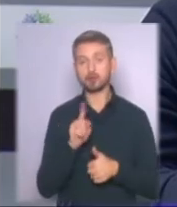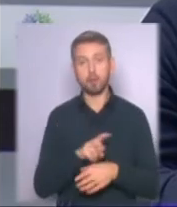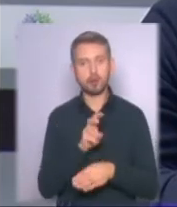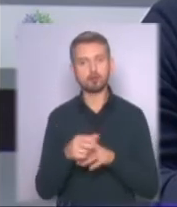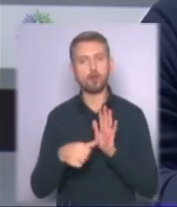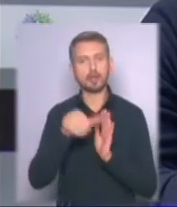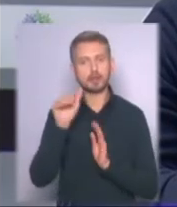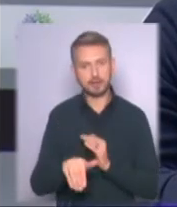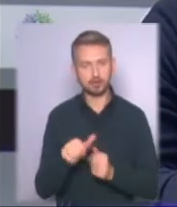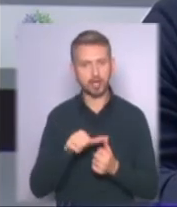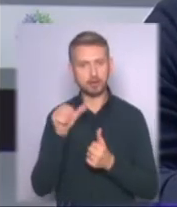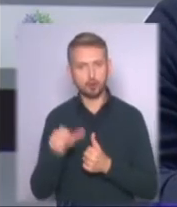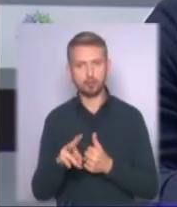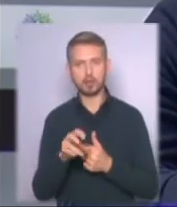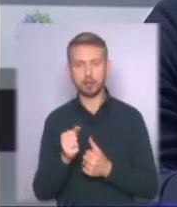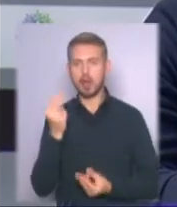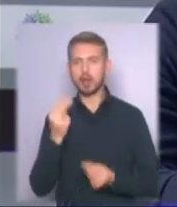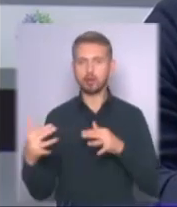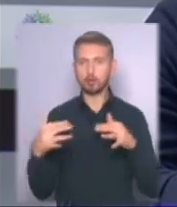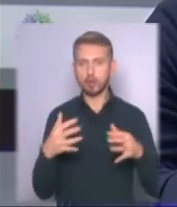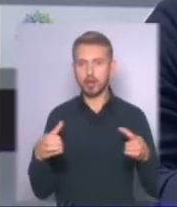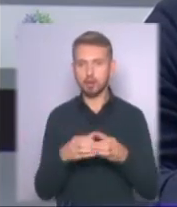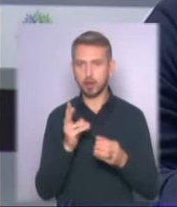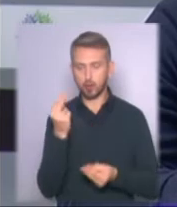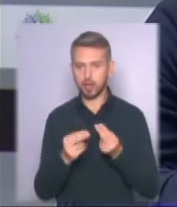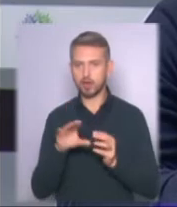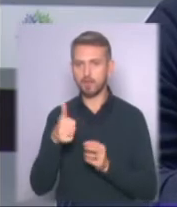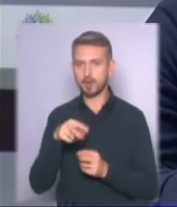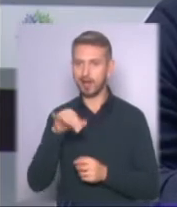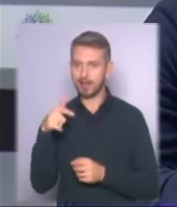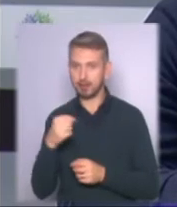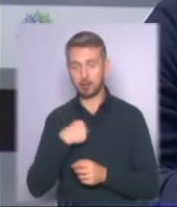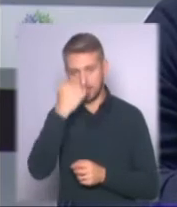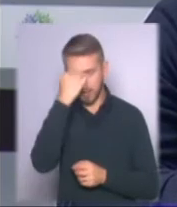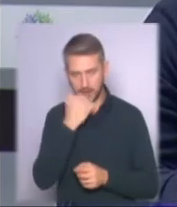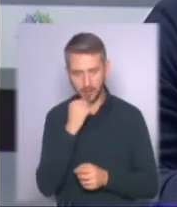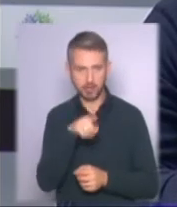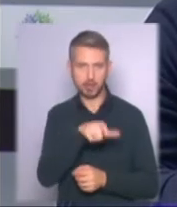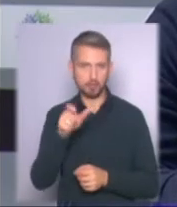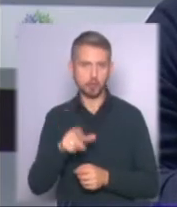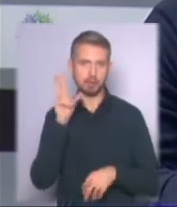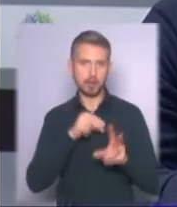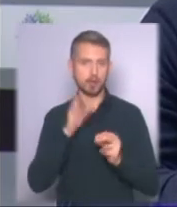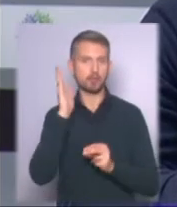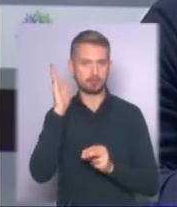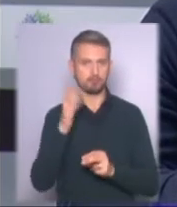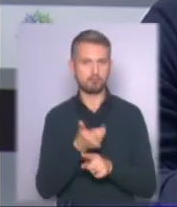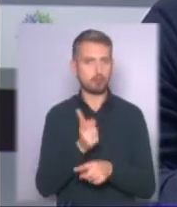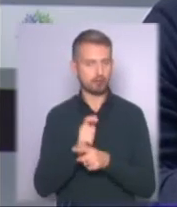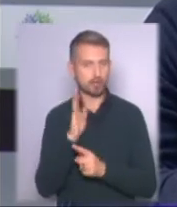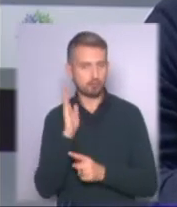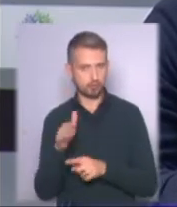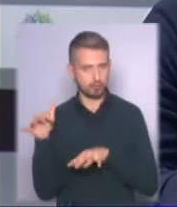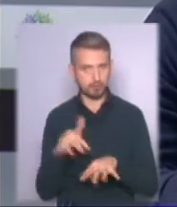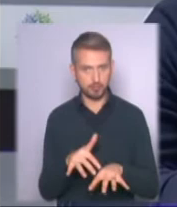тысяч, особенно на игру с командой, которая играет в первой лиге. Я благодарен этим людям. Надеюсь, дальше будет приходить больше. И важно своей